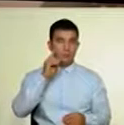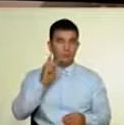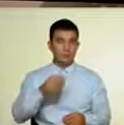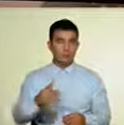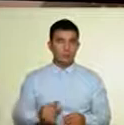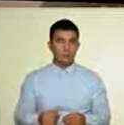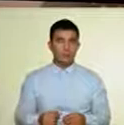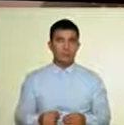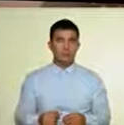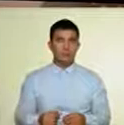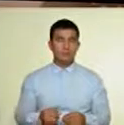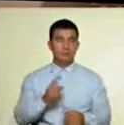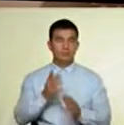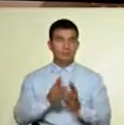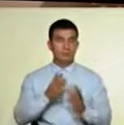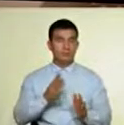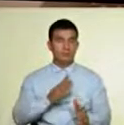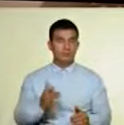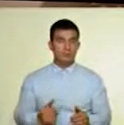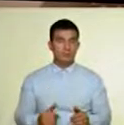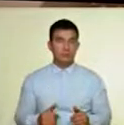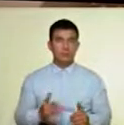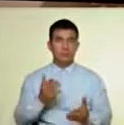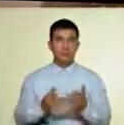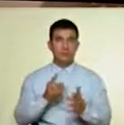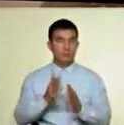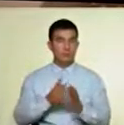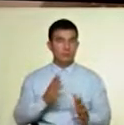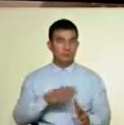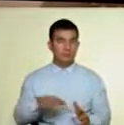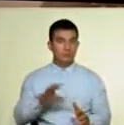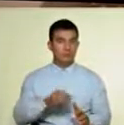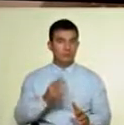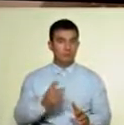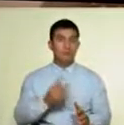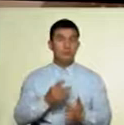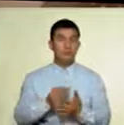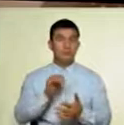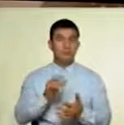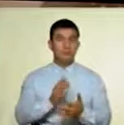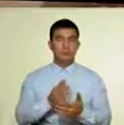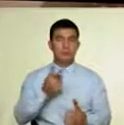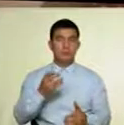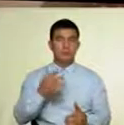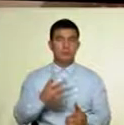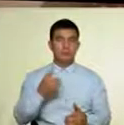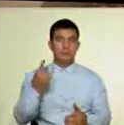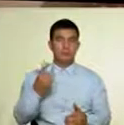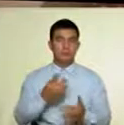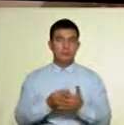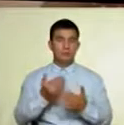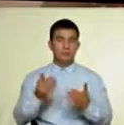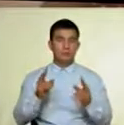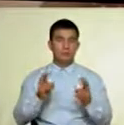bilasiz. Tushunarli bo'ldimi? Tushunarli bo'lgan bo'lsa, demak, darsligimizdagi 251-chi misolga